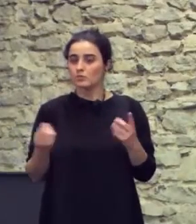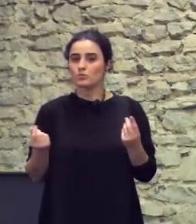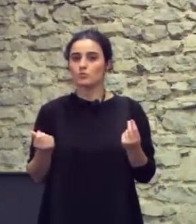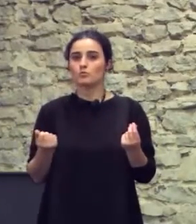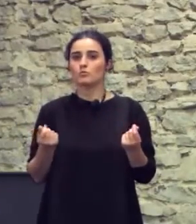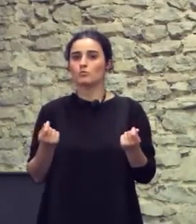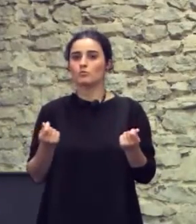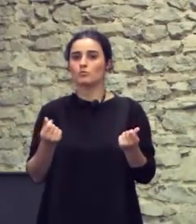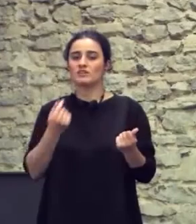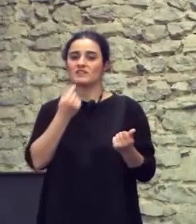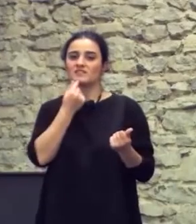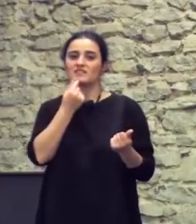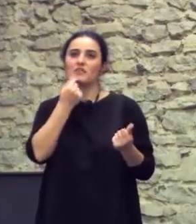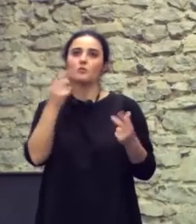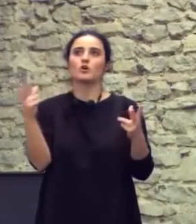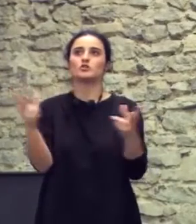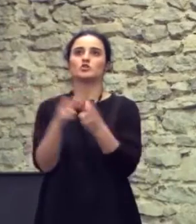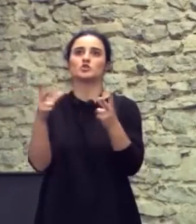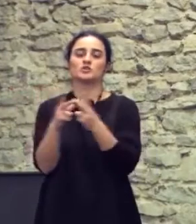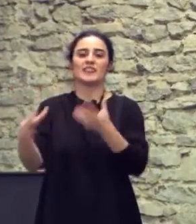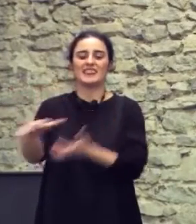dena desordenes sociales.